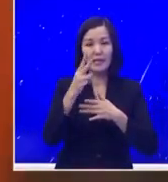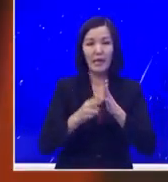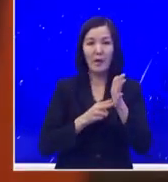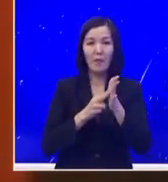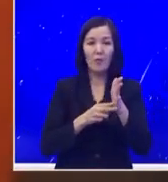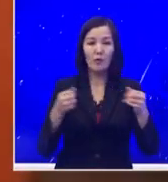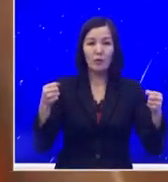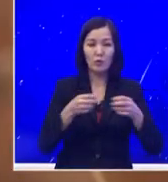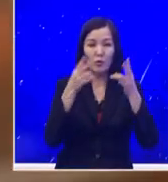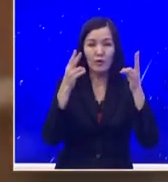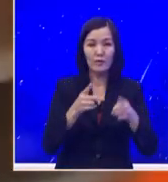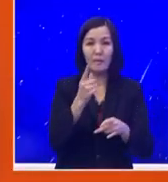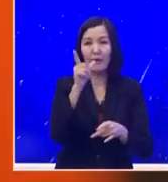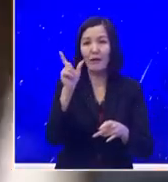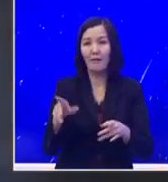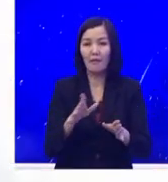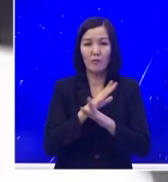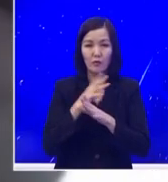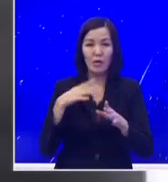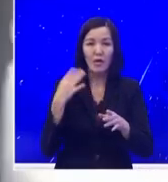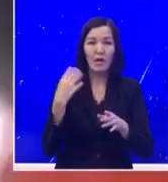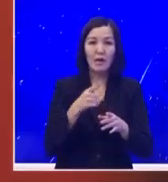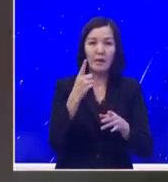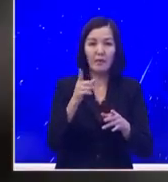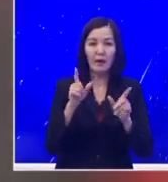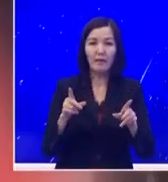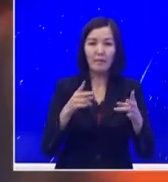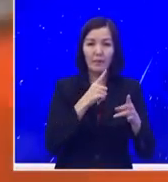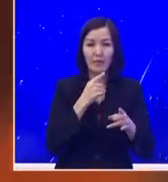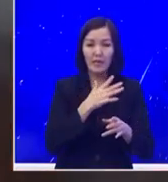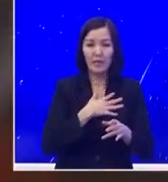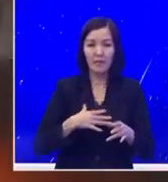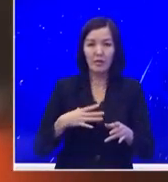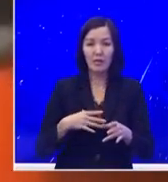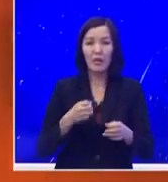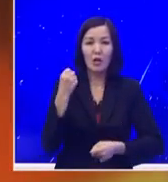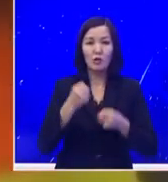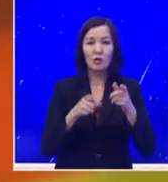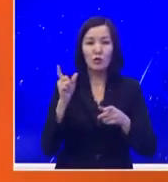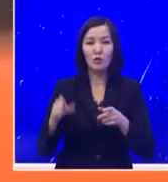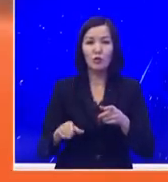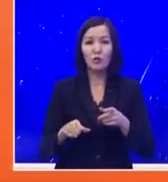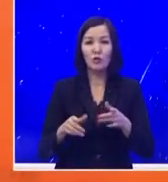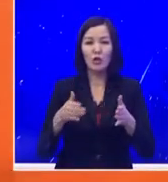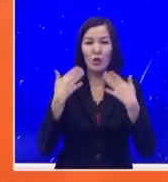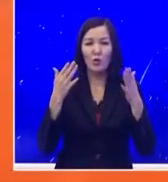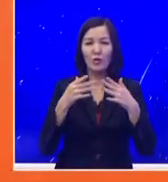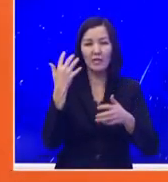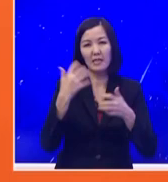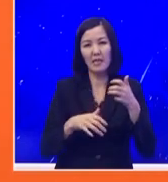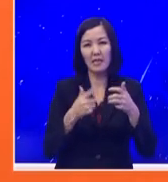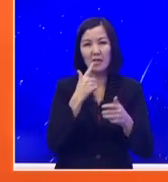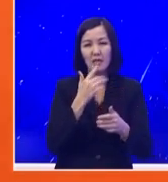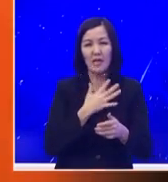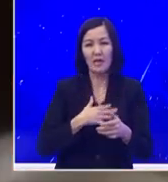соқтығысты. Қайғылы жағдайдан бір адам көз жұмып, 41 жолаушы зардап шеккен. Ал көлікті жүргізген мамандар жеңіл және орташа деңгейдегі